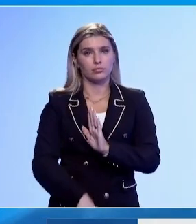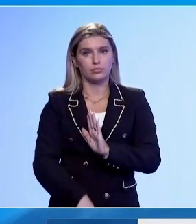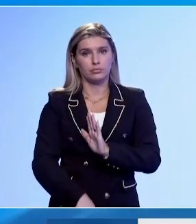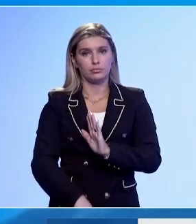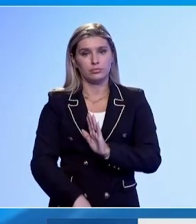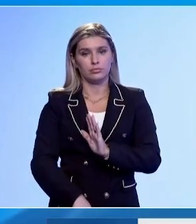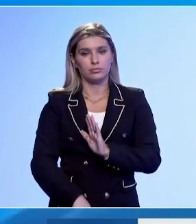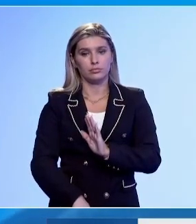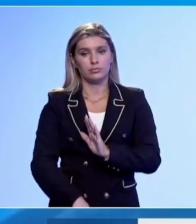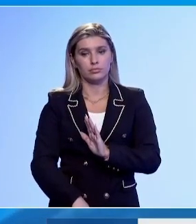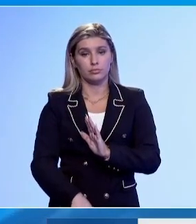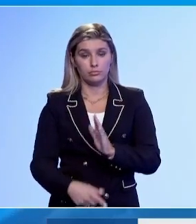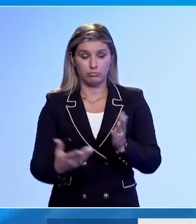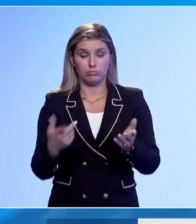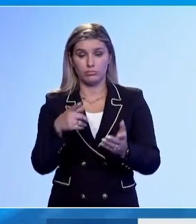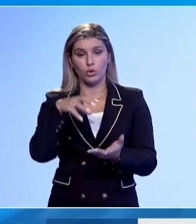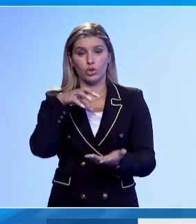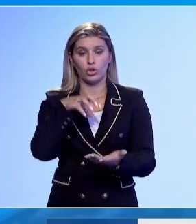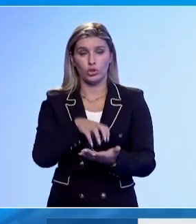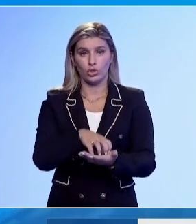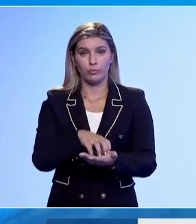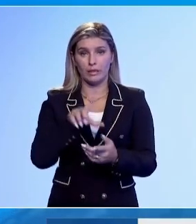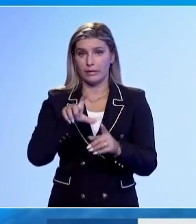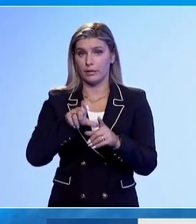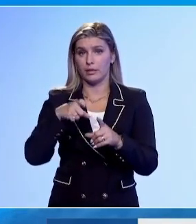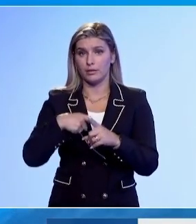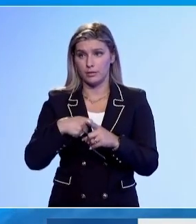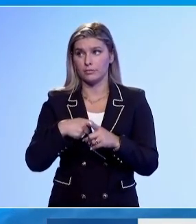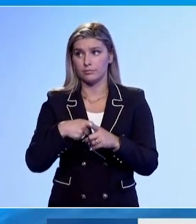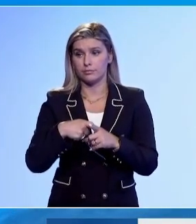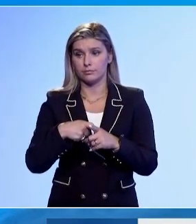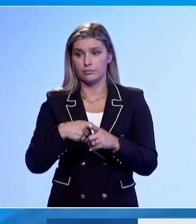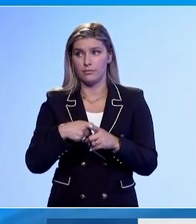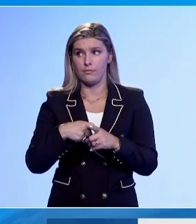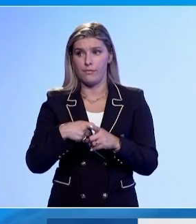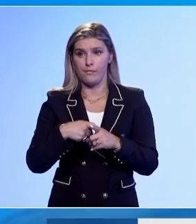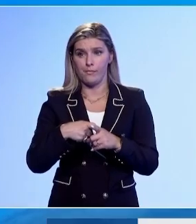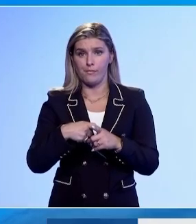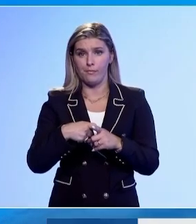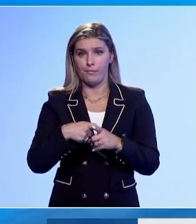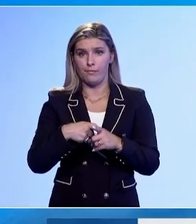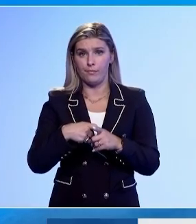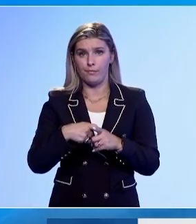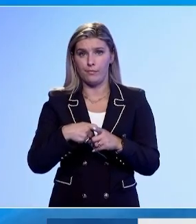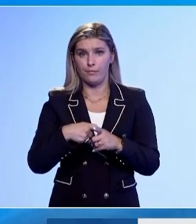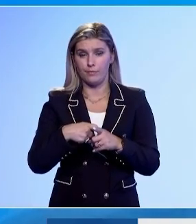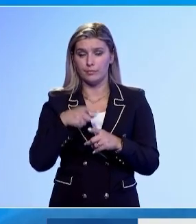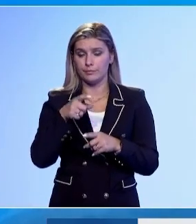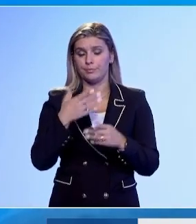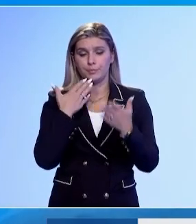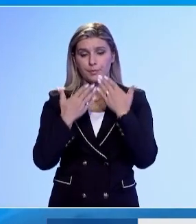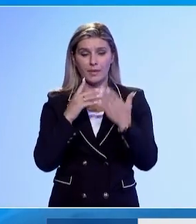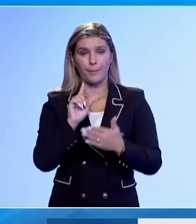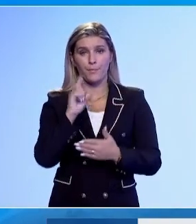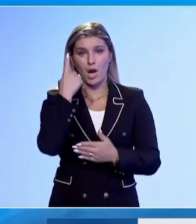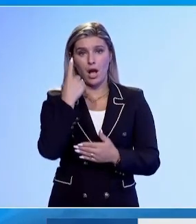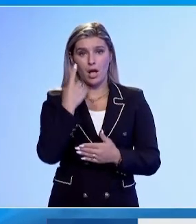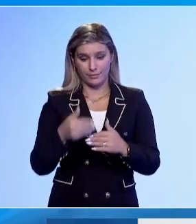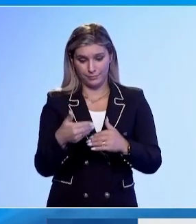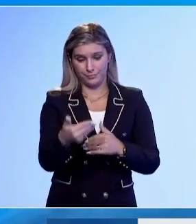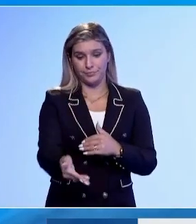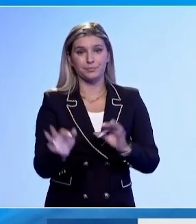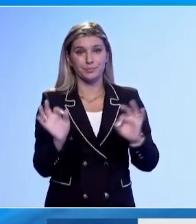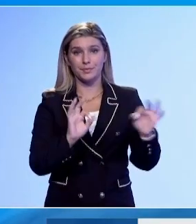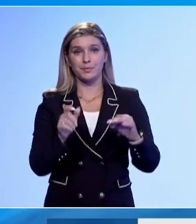Prandaj, në emën të grupit parlamentar të Lidhjes Demokratike të Kosovës, në mbledhjen e parë të sesionit vjeshtor të Parlamentit të